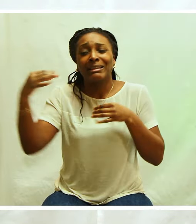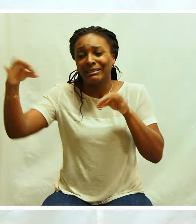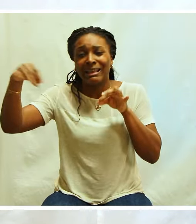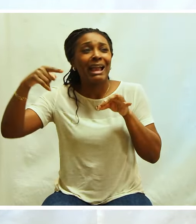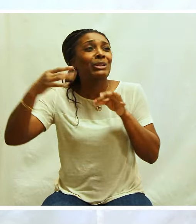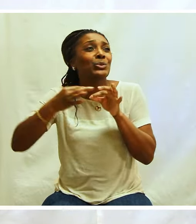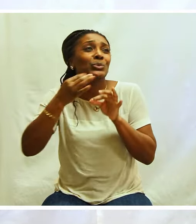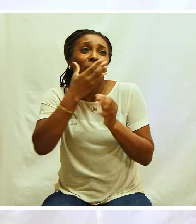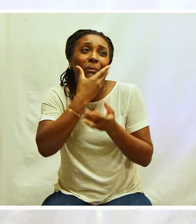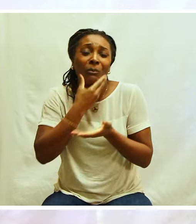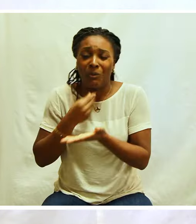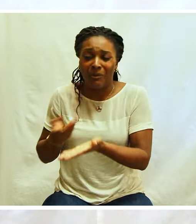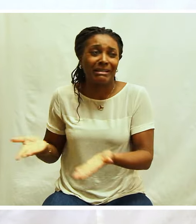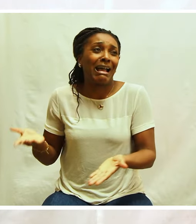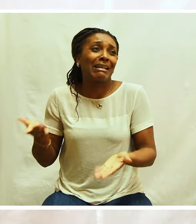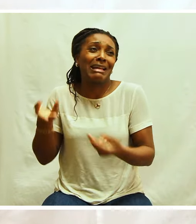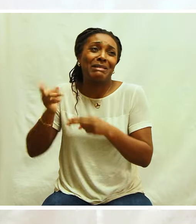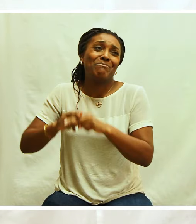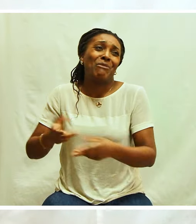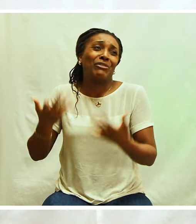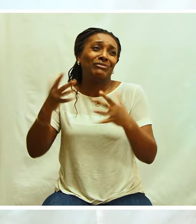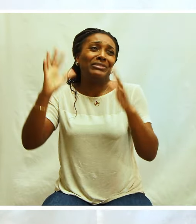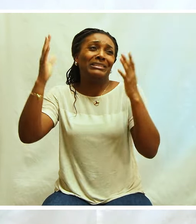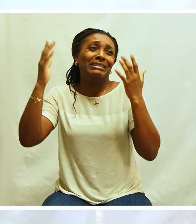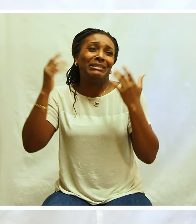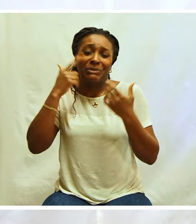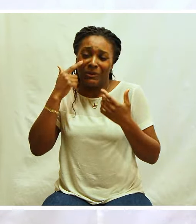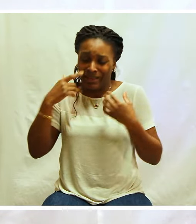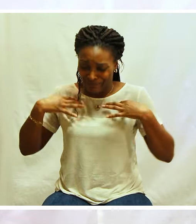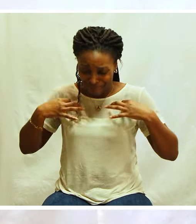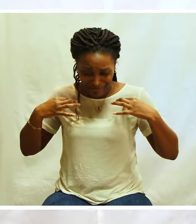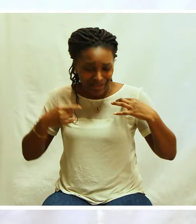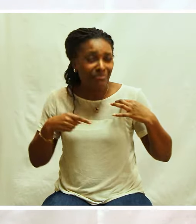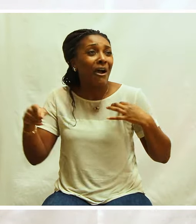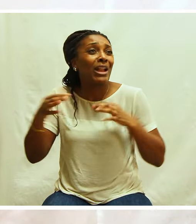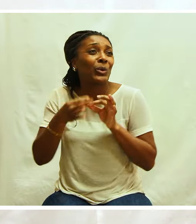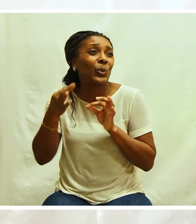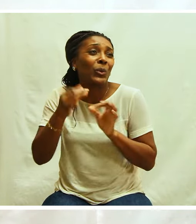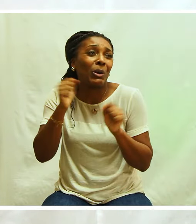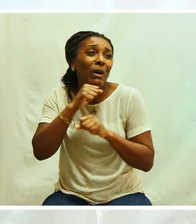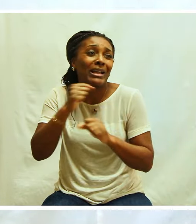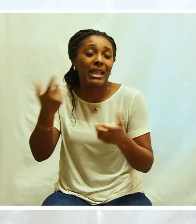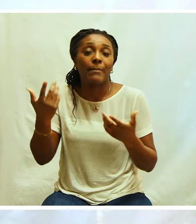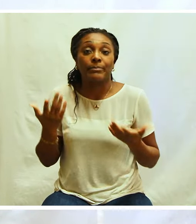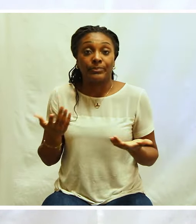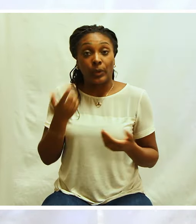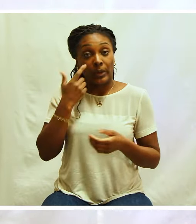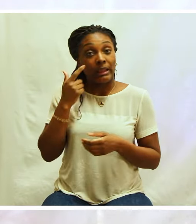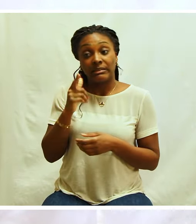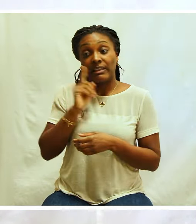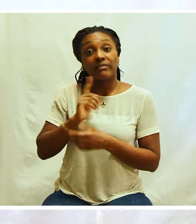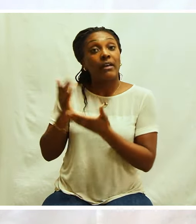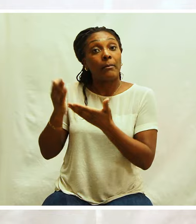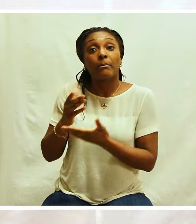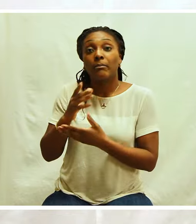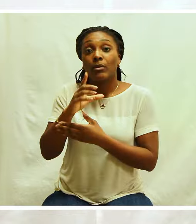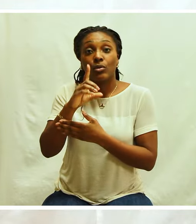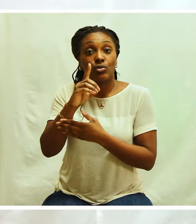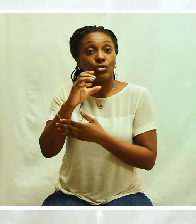avec elle. Amen. C'était une femme, là encore, on n'a pas de parole, on n'a rien de cette